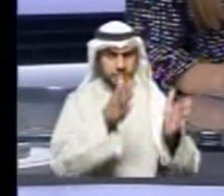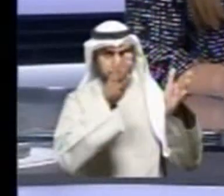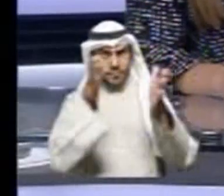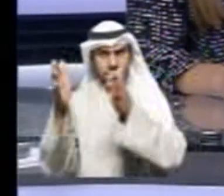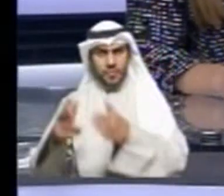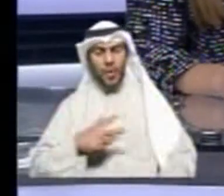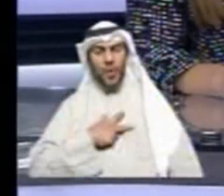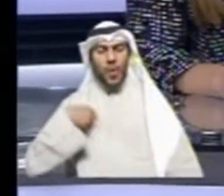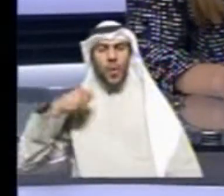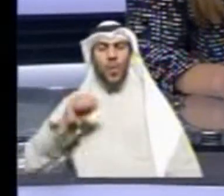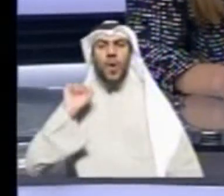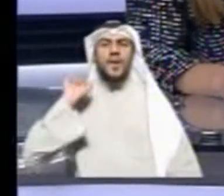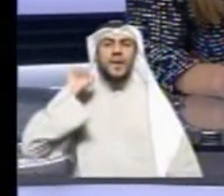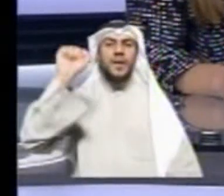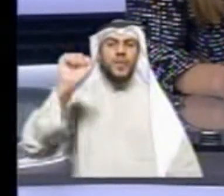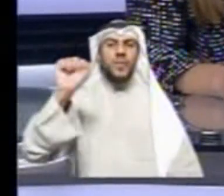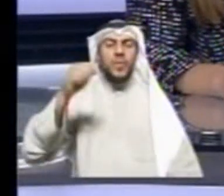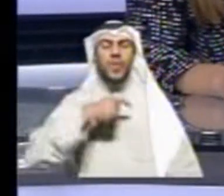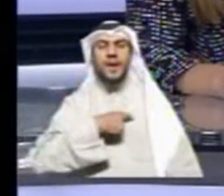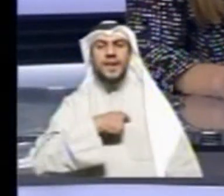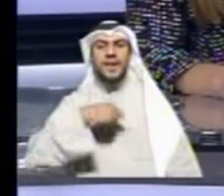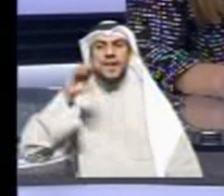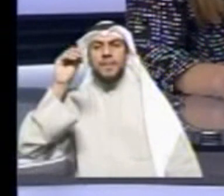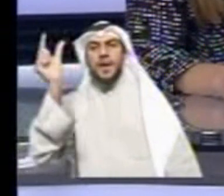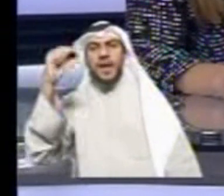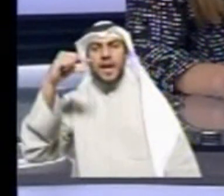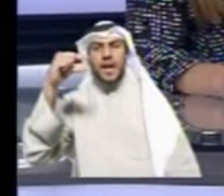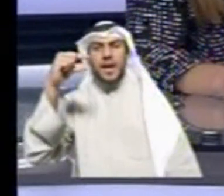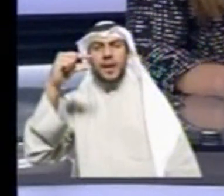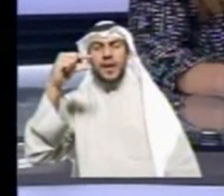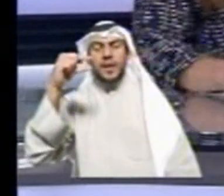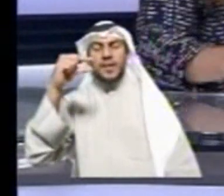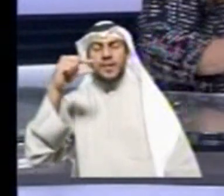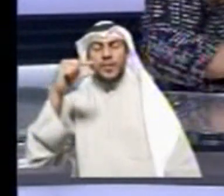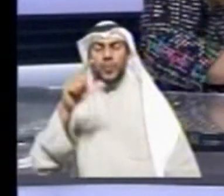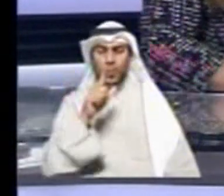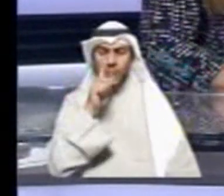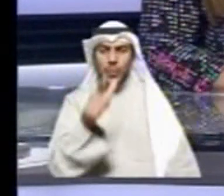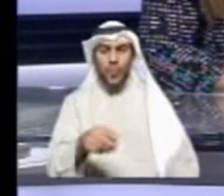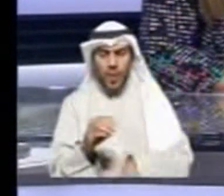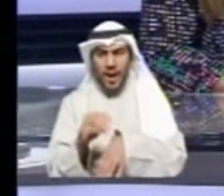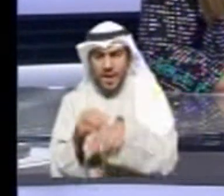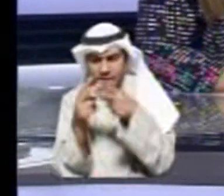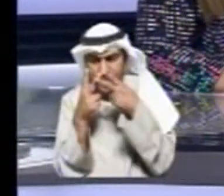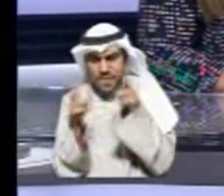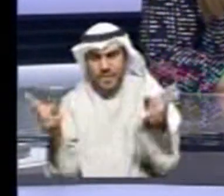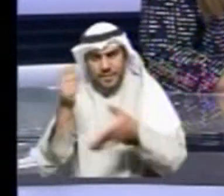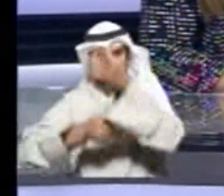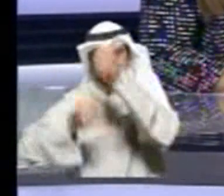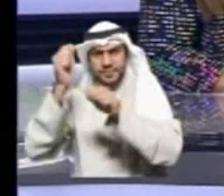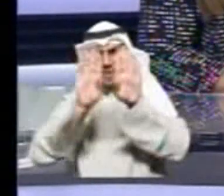افتتحت وزيرة الشؤون الاجتماعية والعمل ووزيرة الدولة للشؤون الاقتصادية هند الصبيح مركز تنمية المجتمع